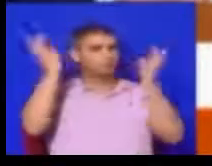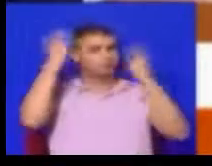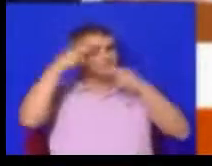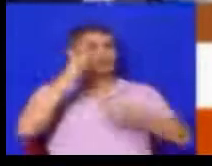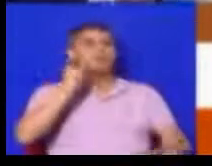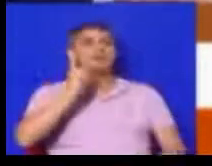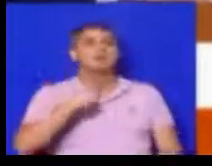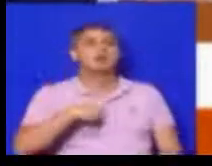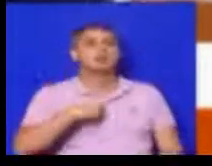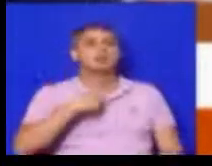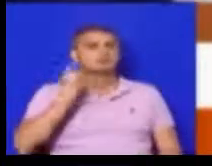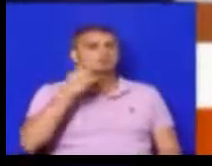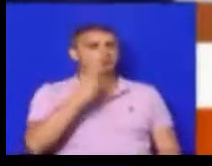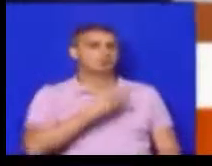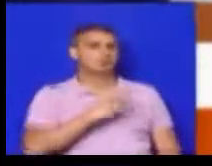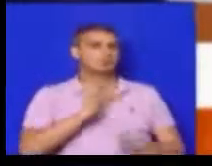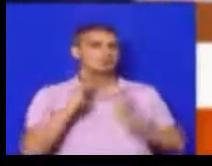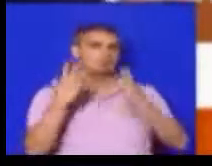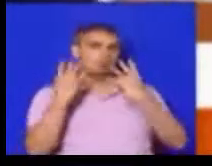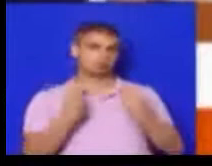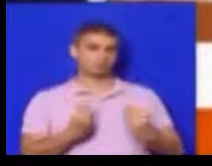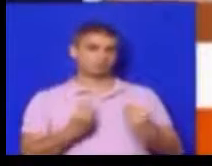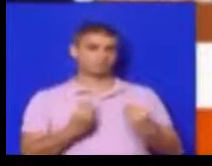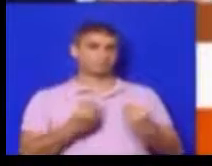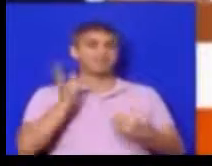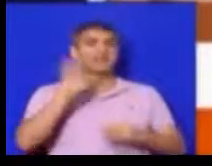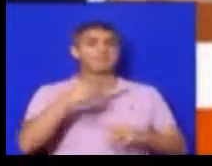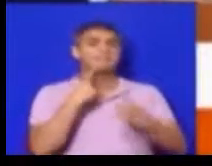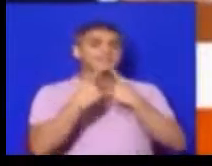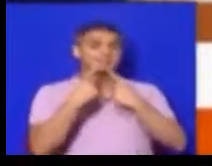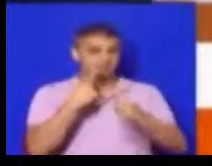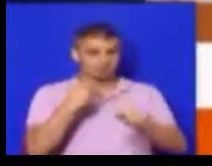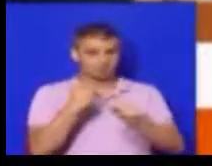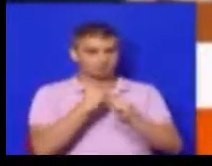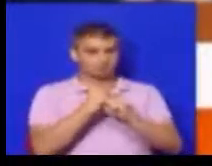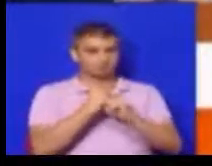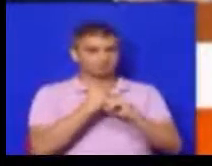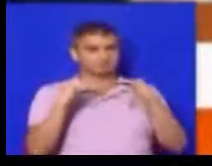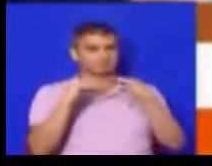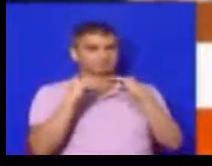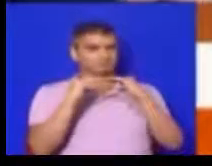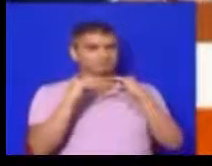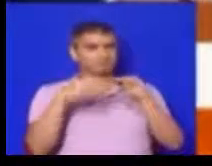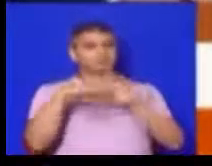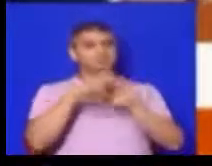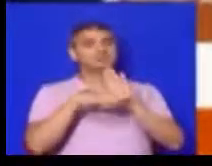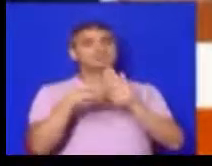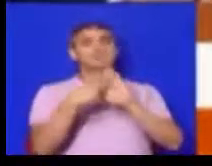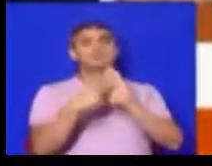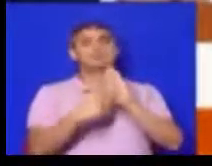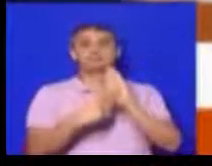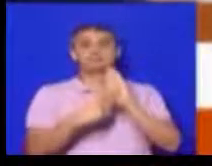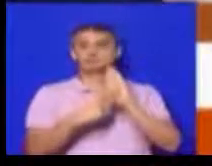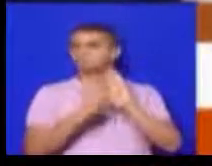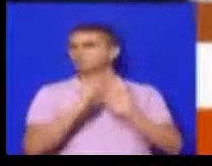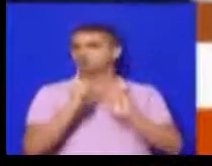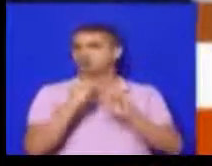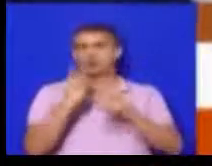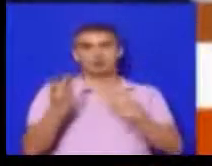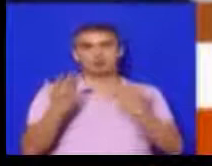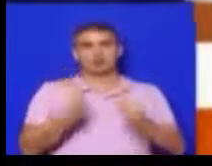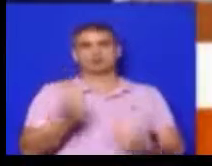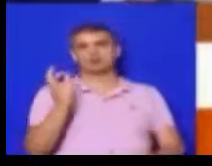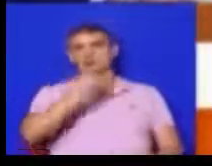צריכים לשים לב היטב שגם המסע ומתן מתנהל על פי פרמטרים שלא ישחקו לטובת